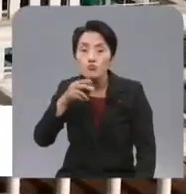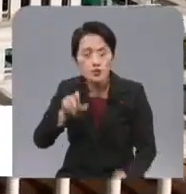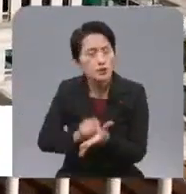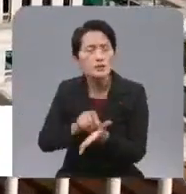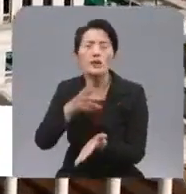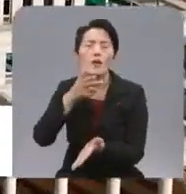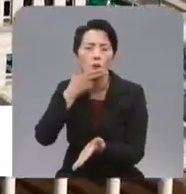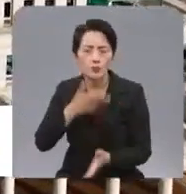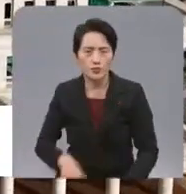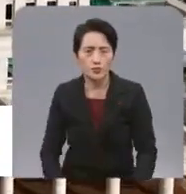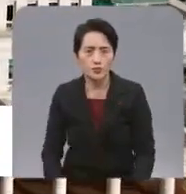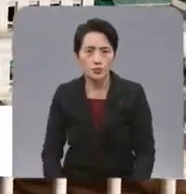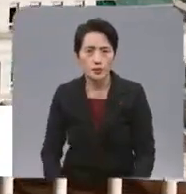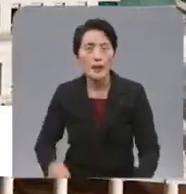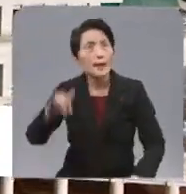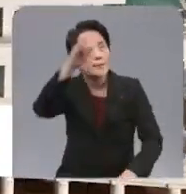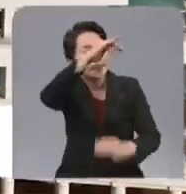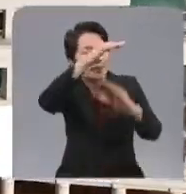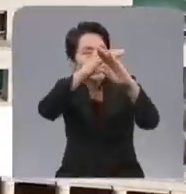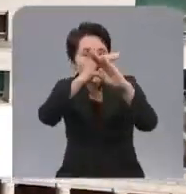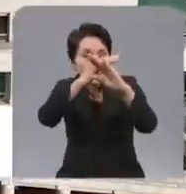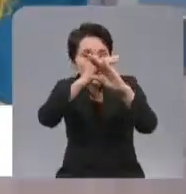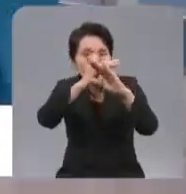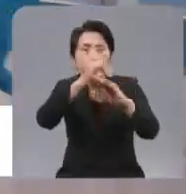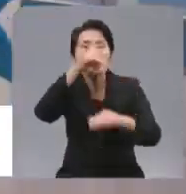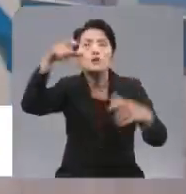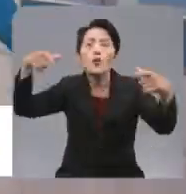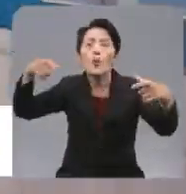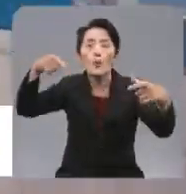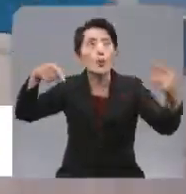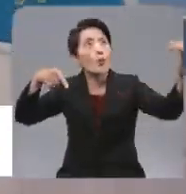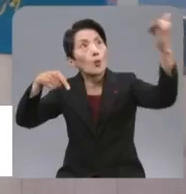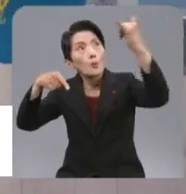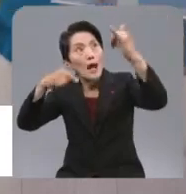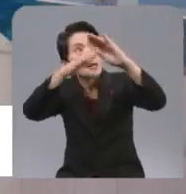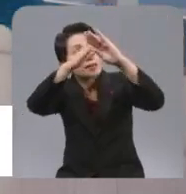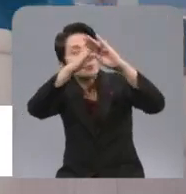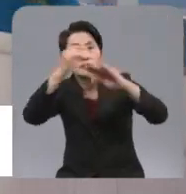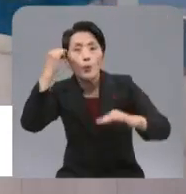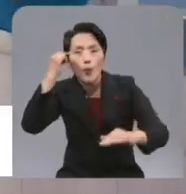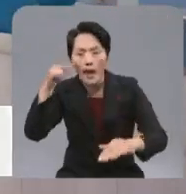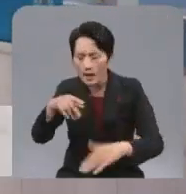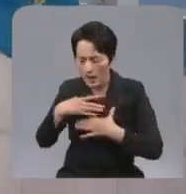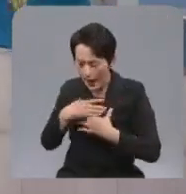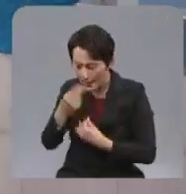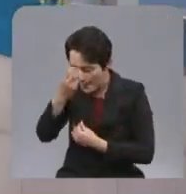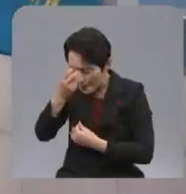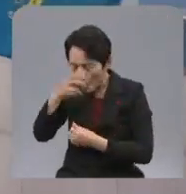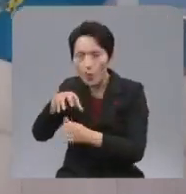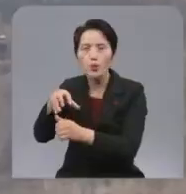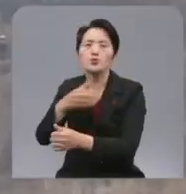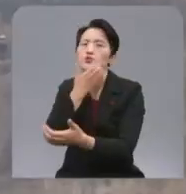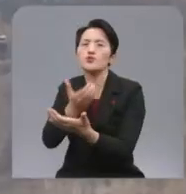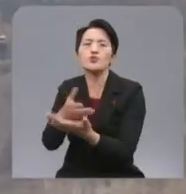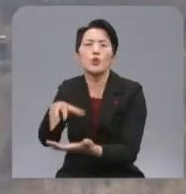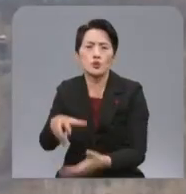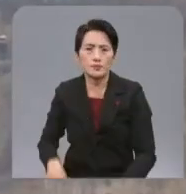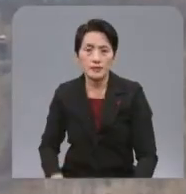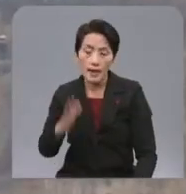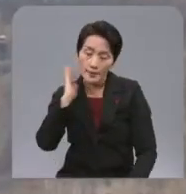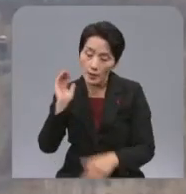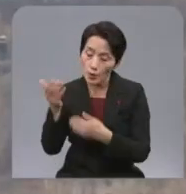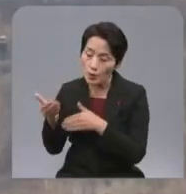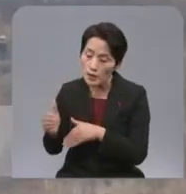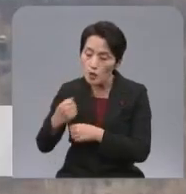明らかにしたところによりますと国防部長官と制服組トップの合同参謀本部議長は大統領